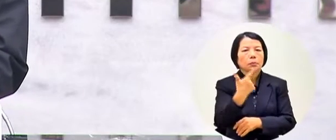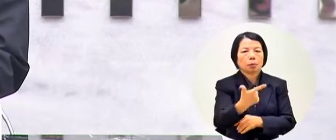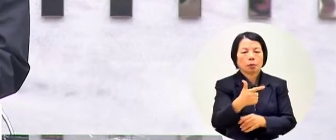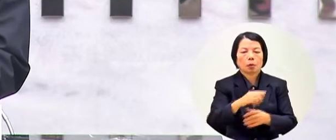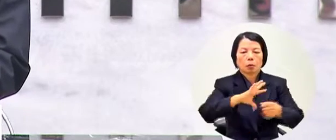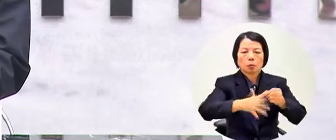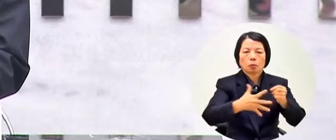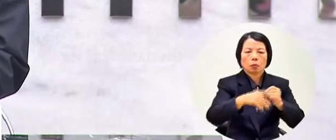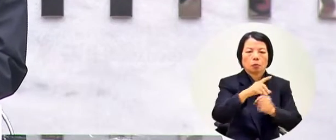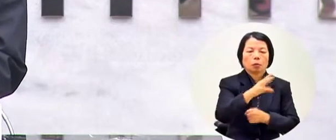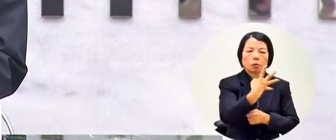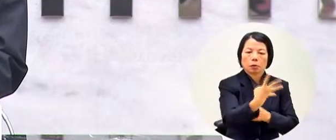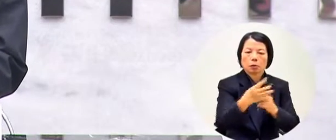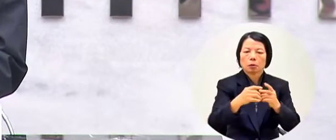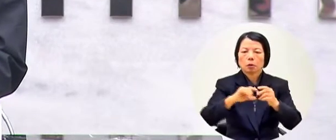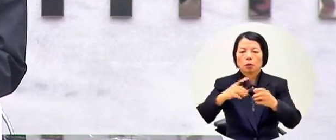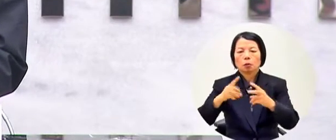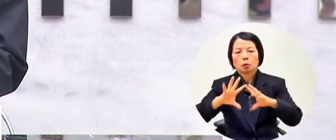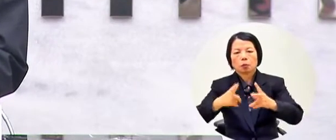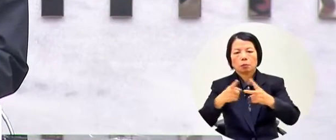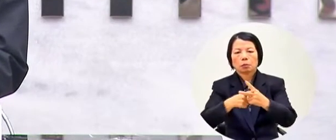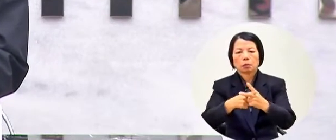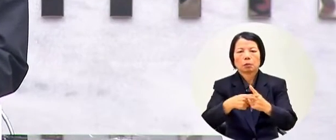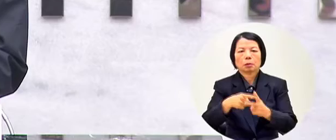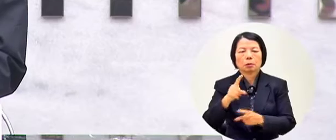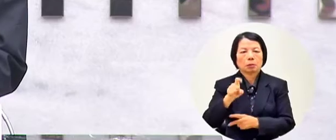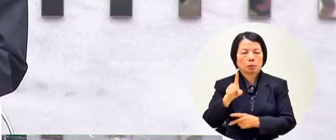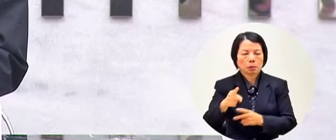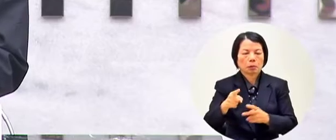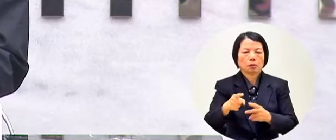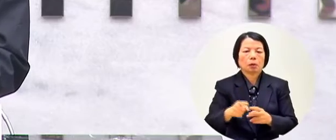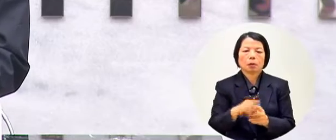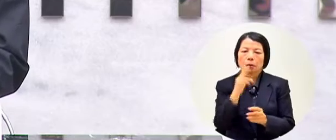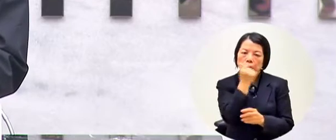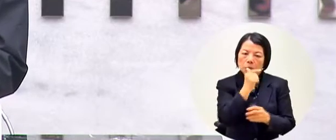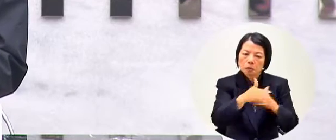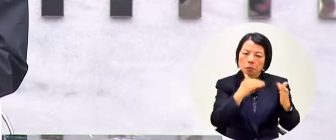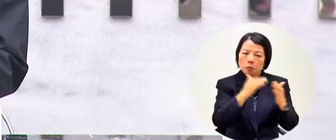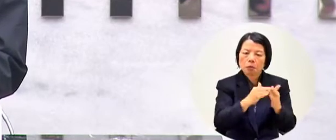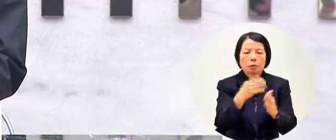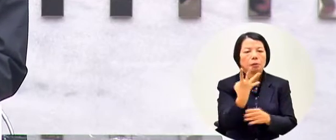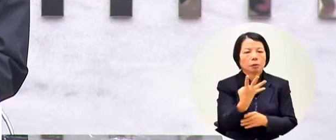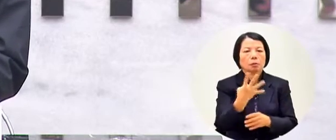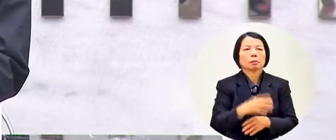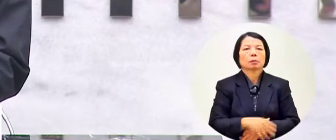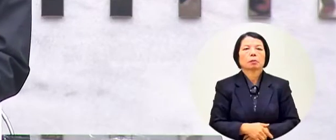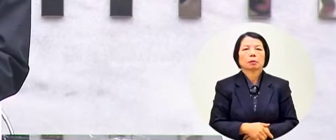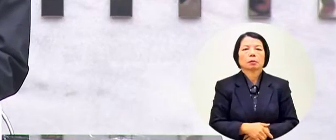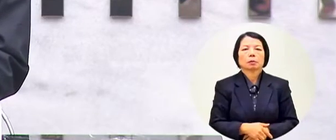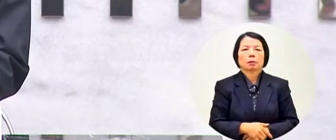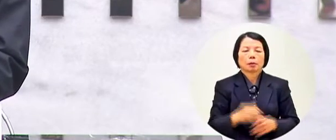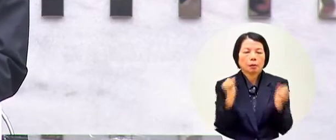小11所，以及特殊学校1所，70台，冷气机